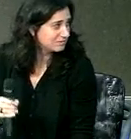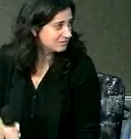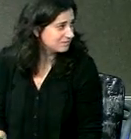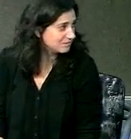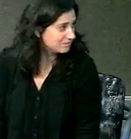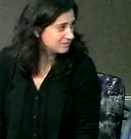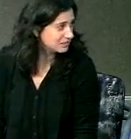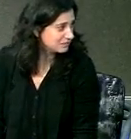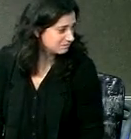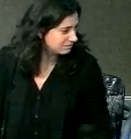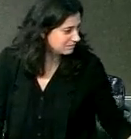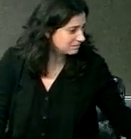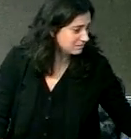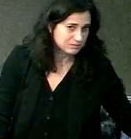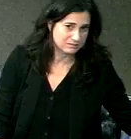D'autres questions ?